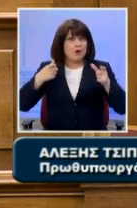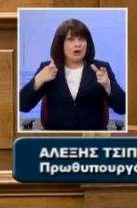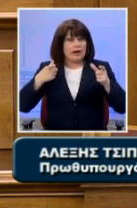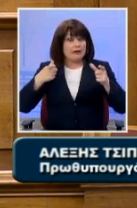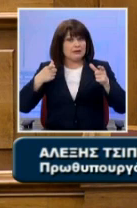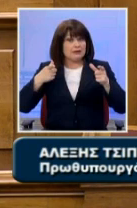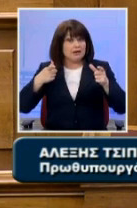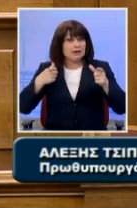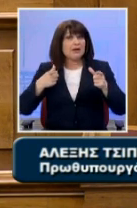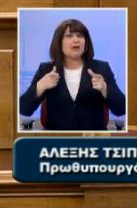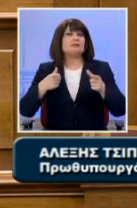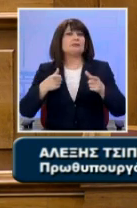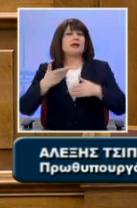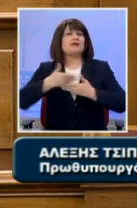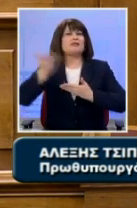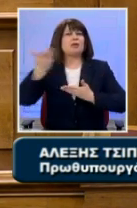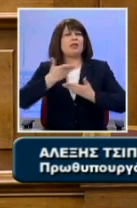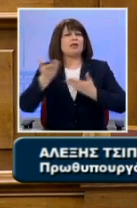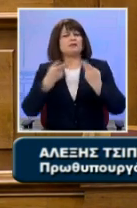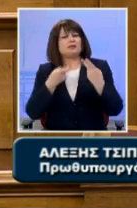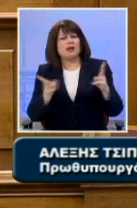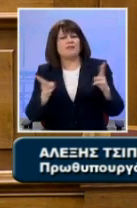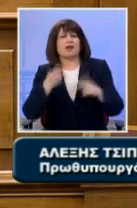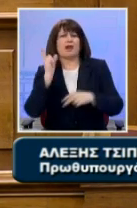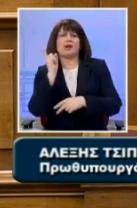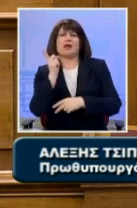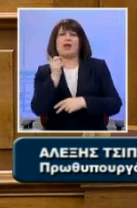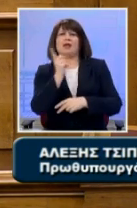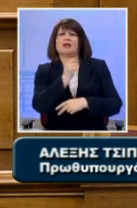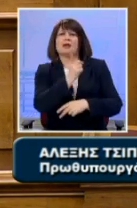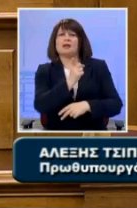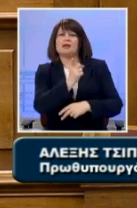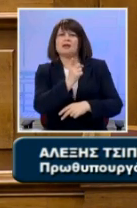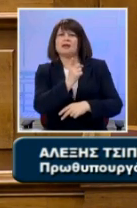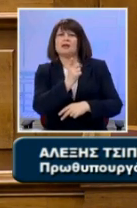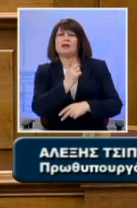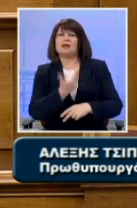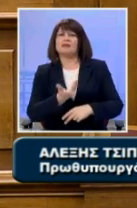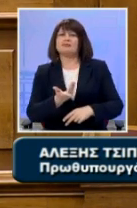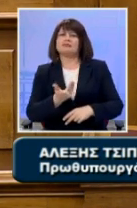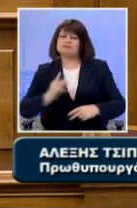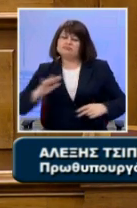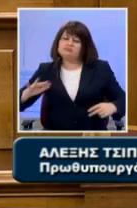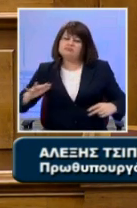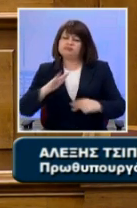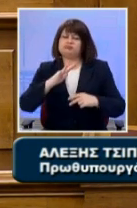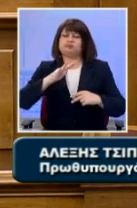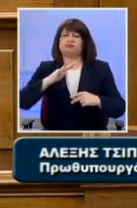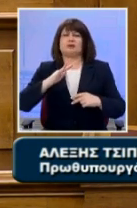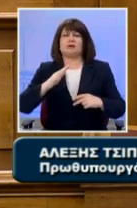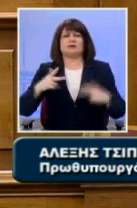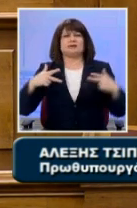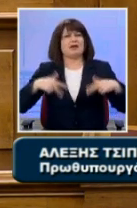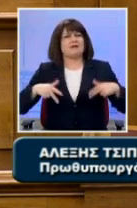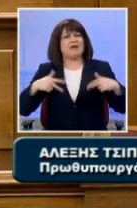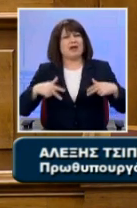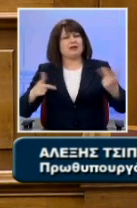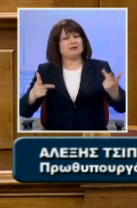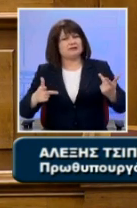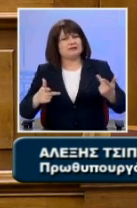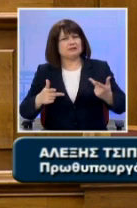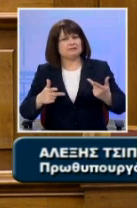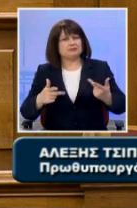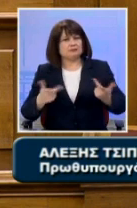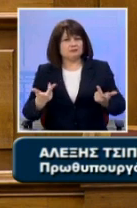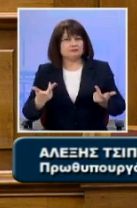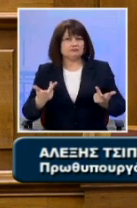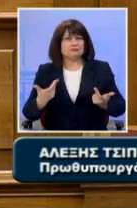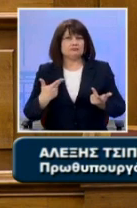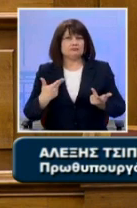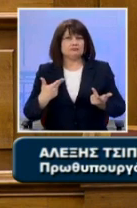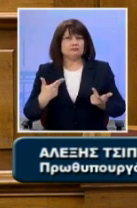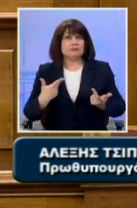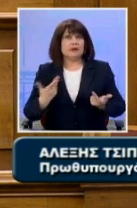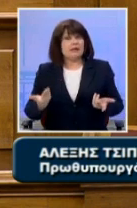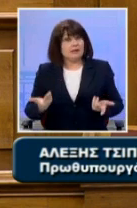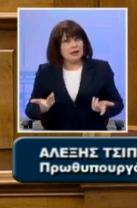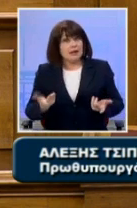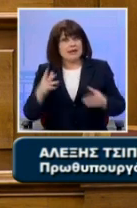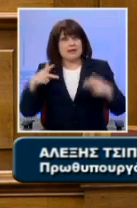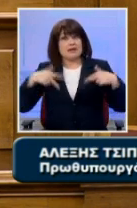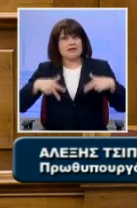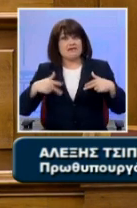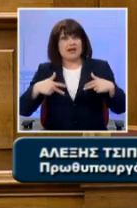έκαναν ελεύθερα κριτική, ακόμα και πολεμική στις κυβερνήσεις. Το να ελέγχουν τα μέσα